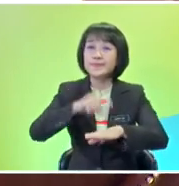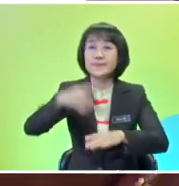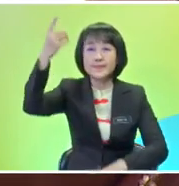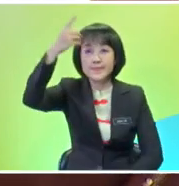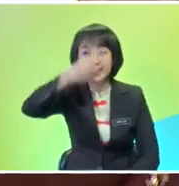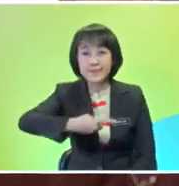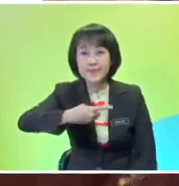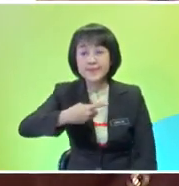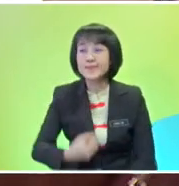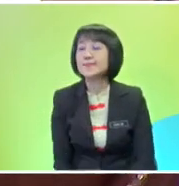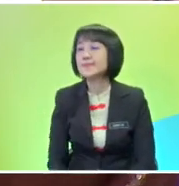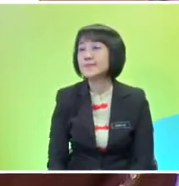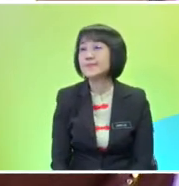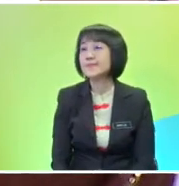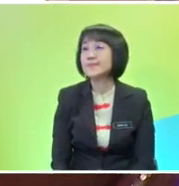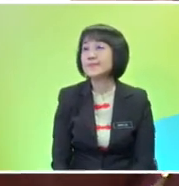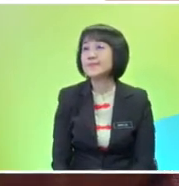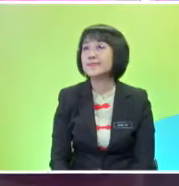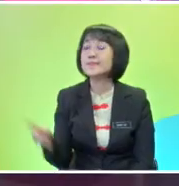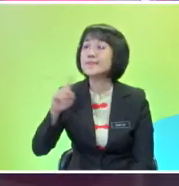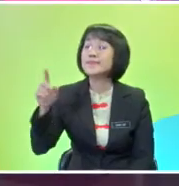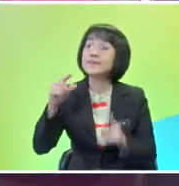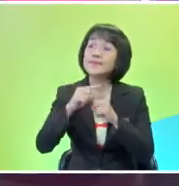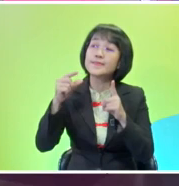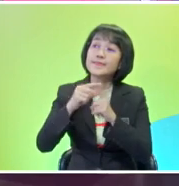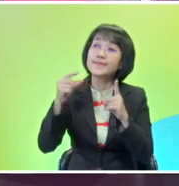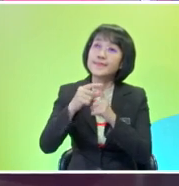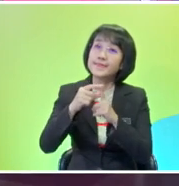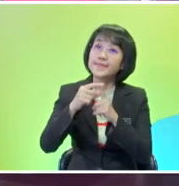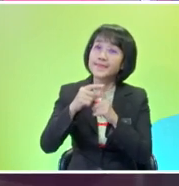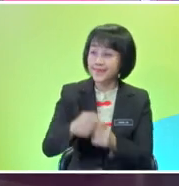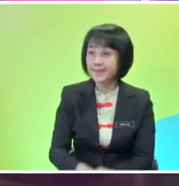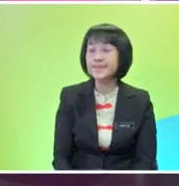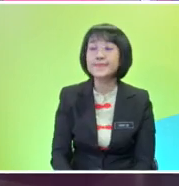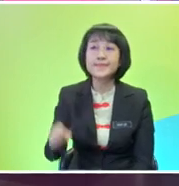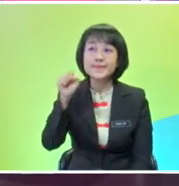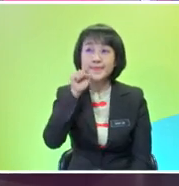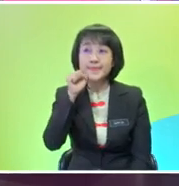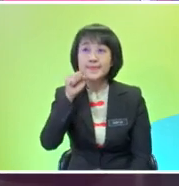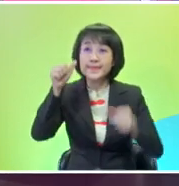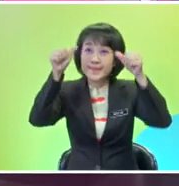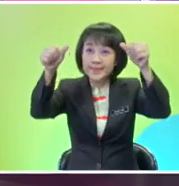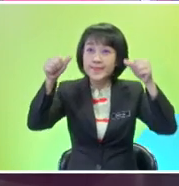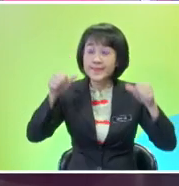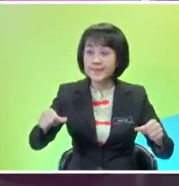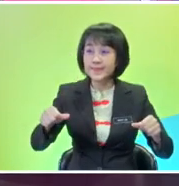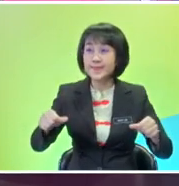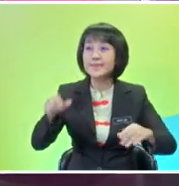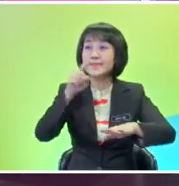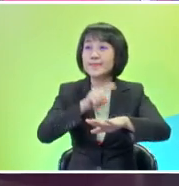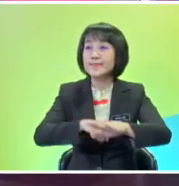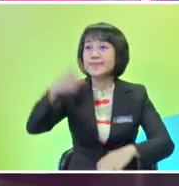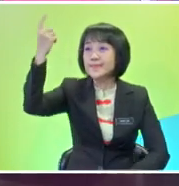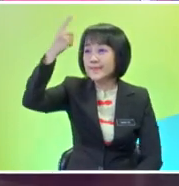depan mana perkataan tadi jadi kakaka boleh lekatkan dekat perkataan di Dep